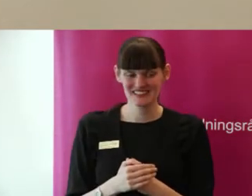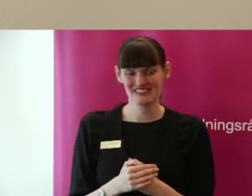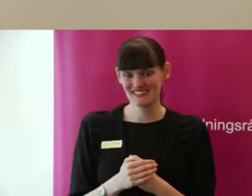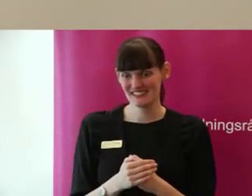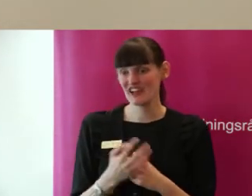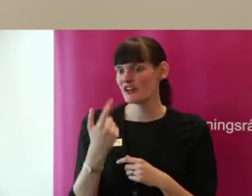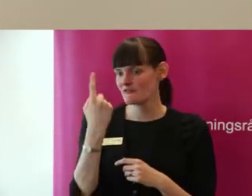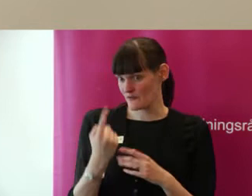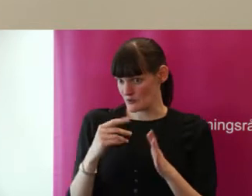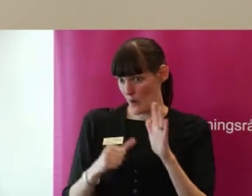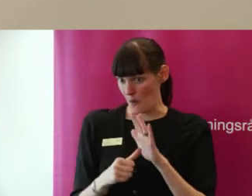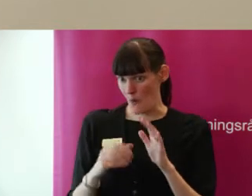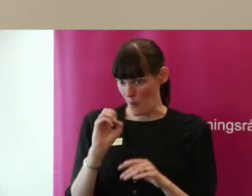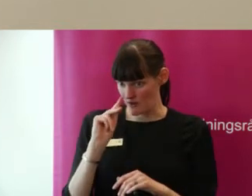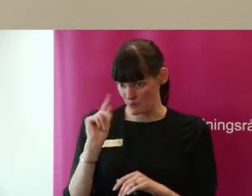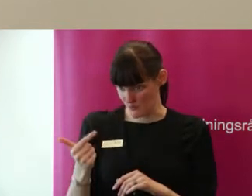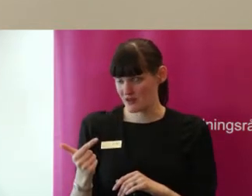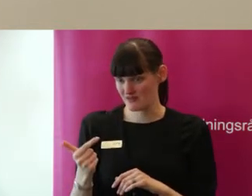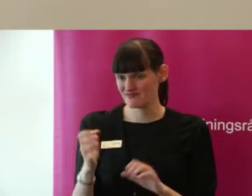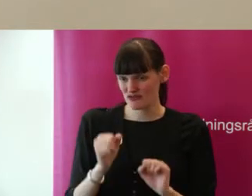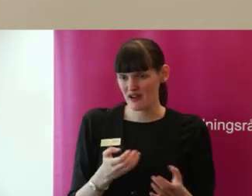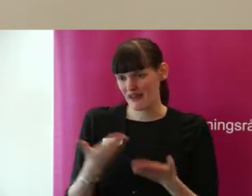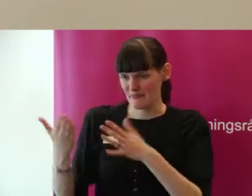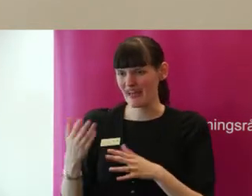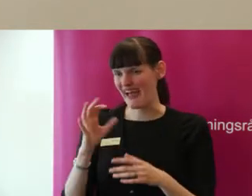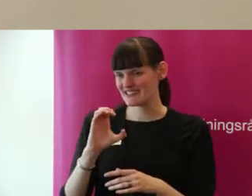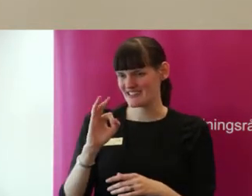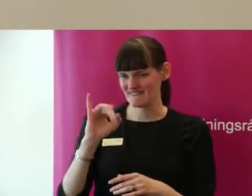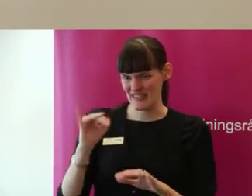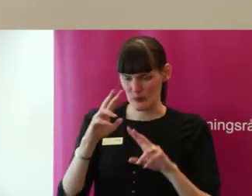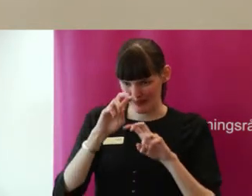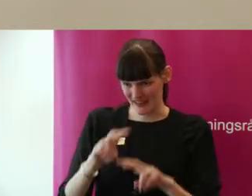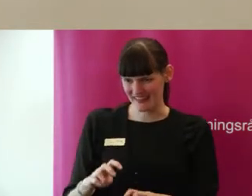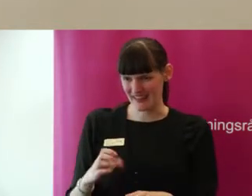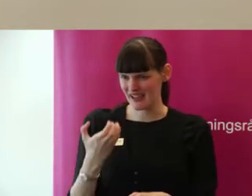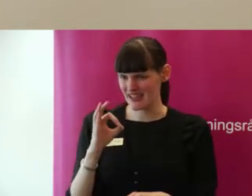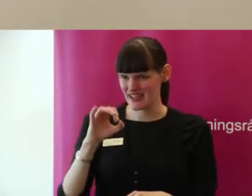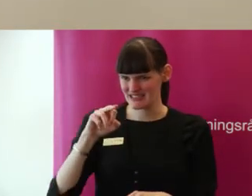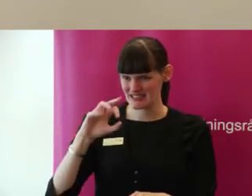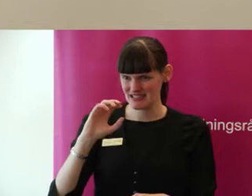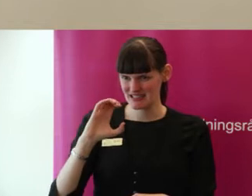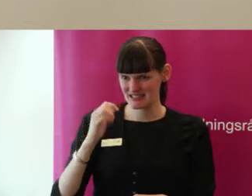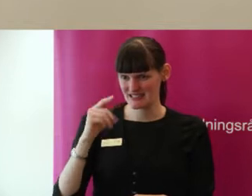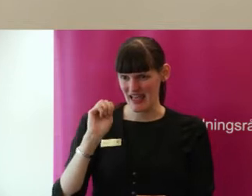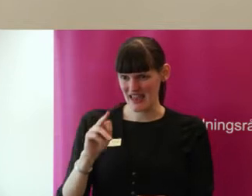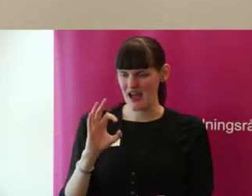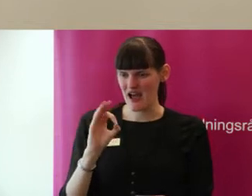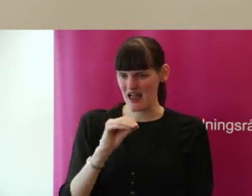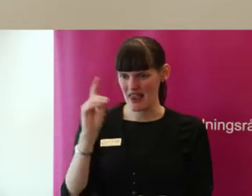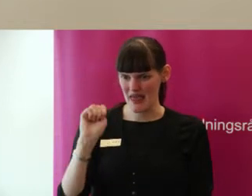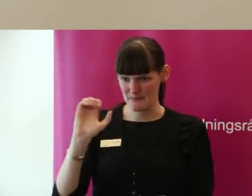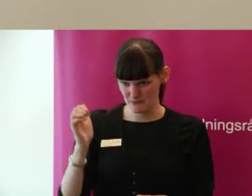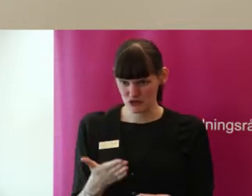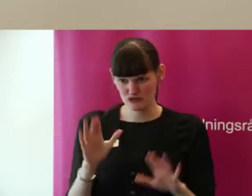1 oktober så kommer det överlämnas en SFI-utredning av Christer Halleby, och jag vet att han har tittat väldigt noggrant